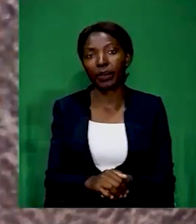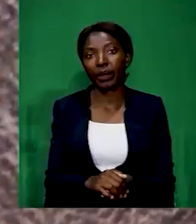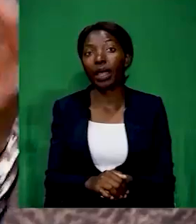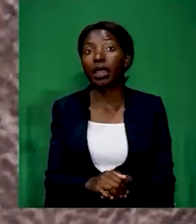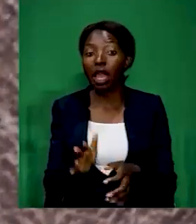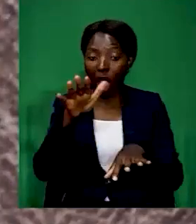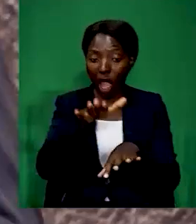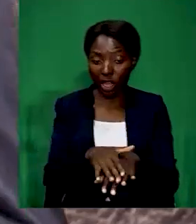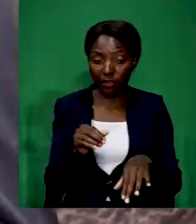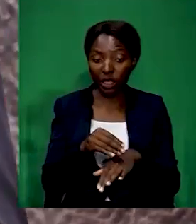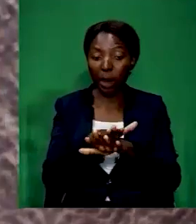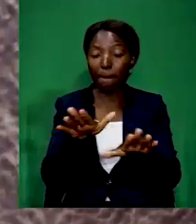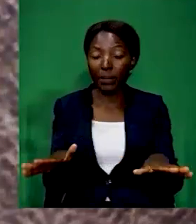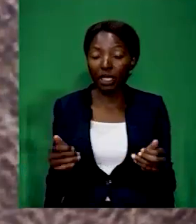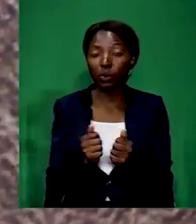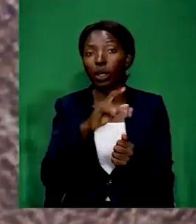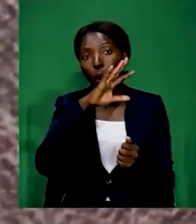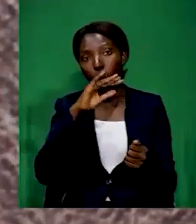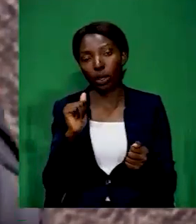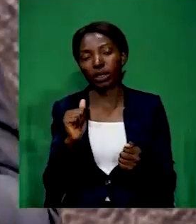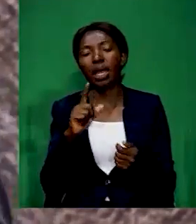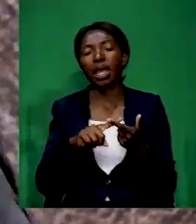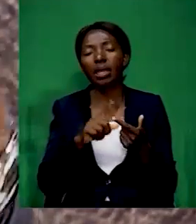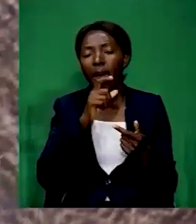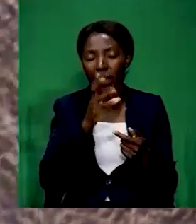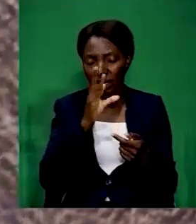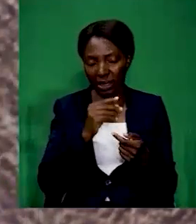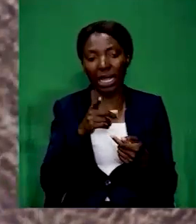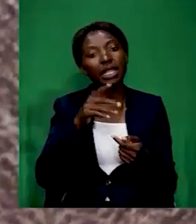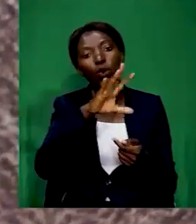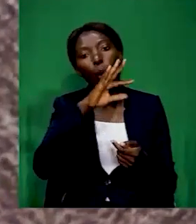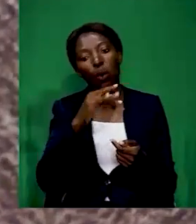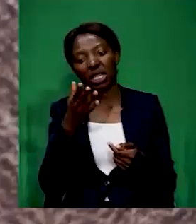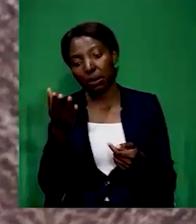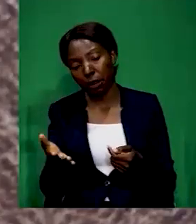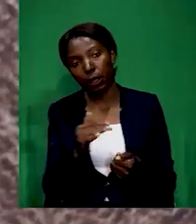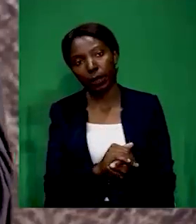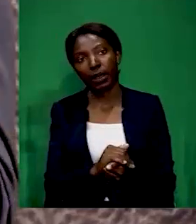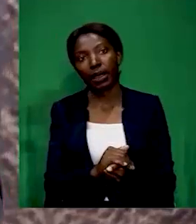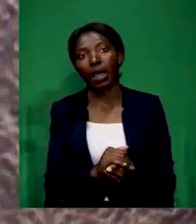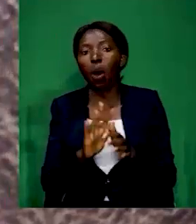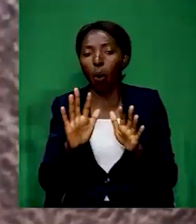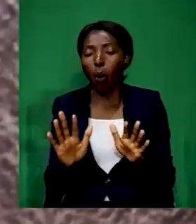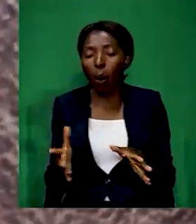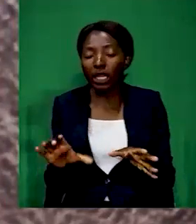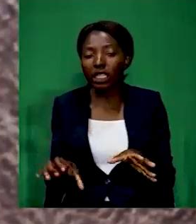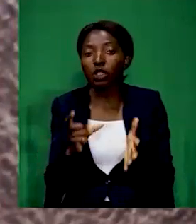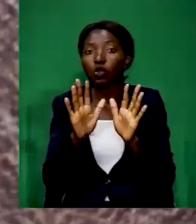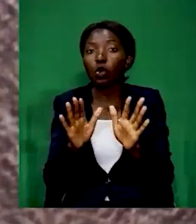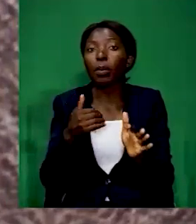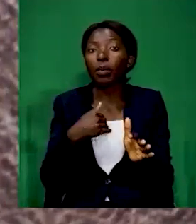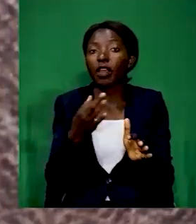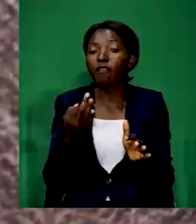vakasvika pane mvura muranda akati hei mvura chinyiko